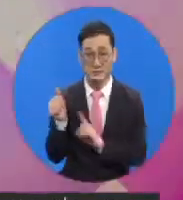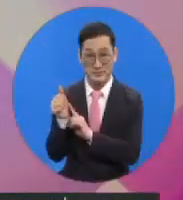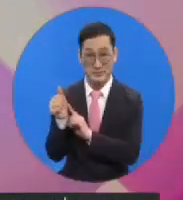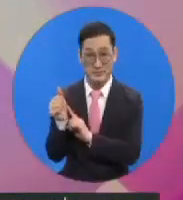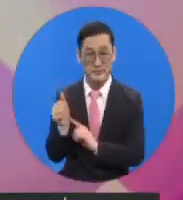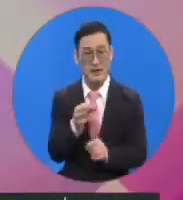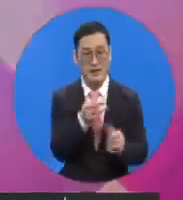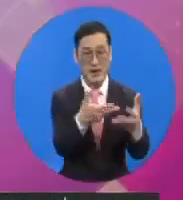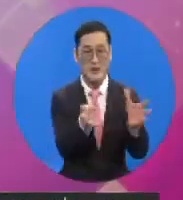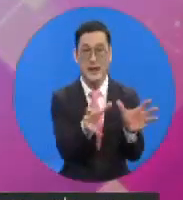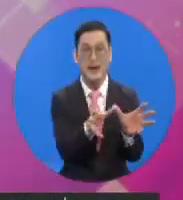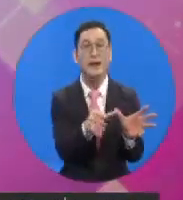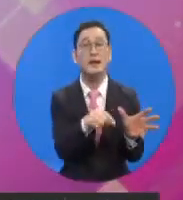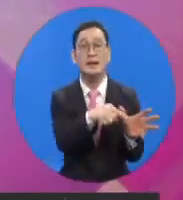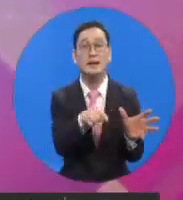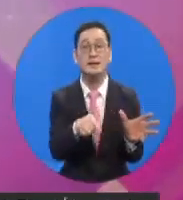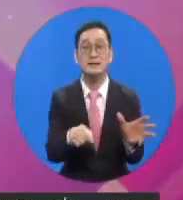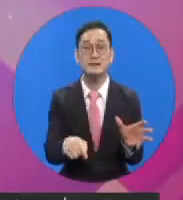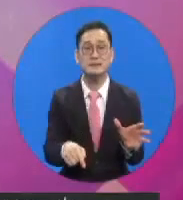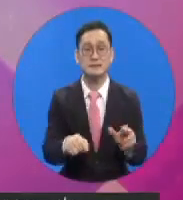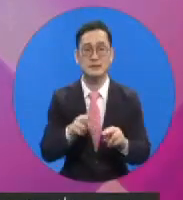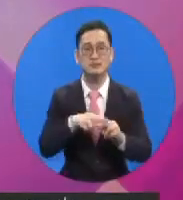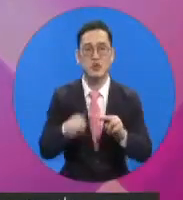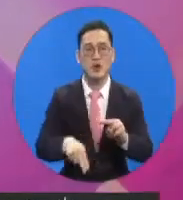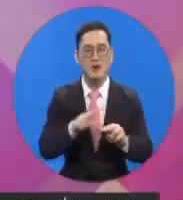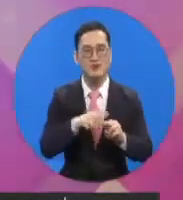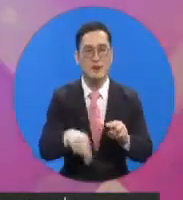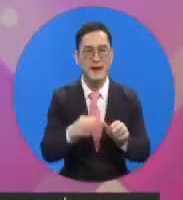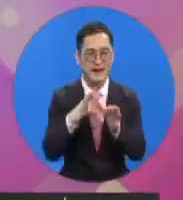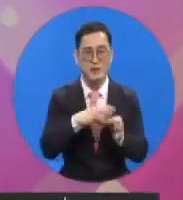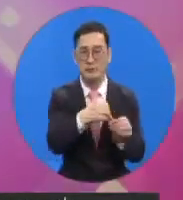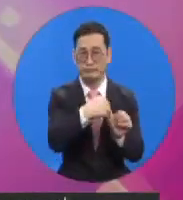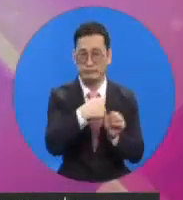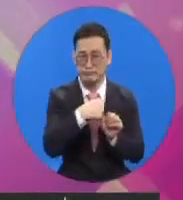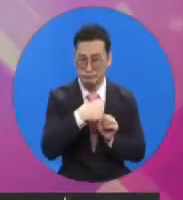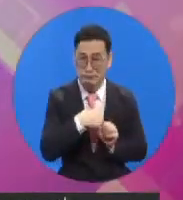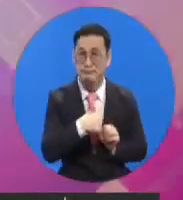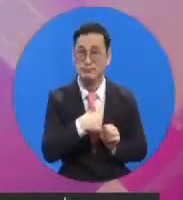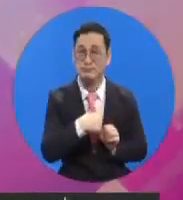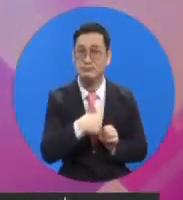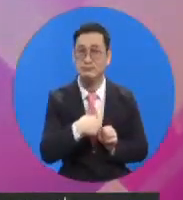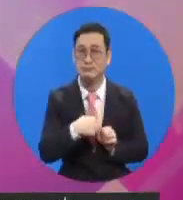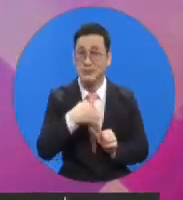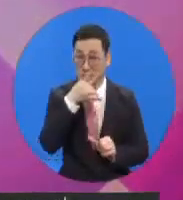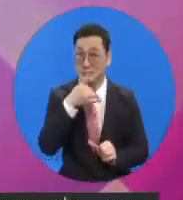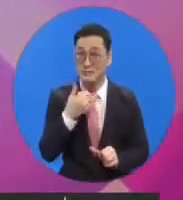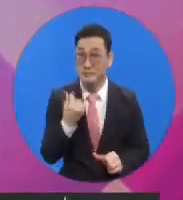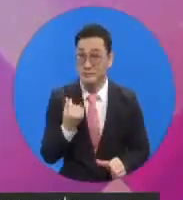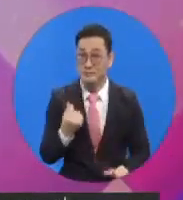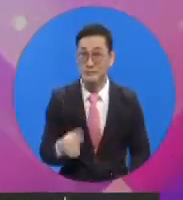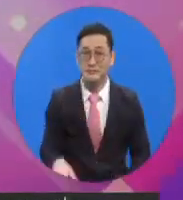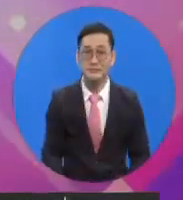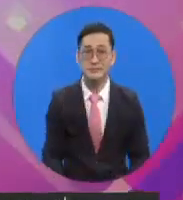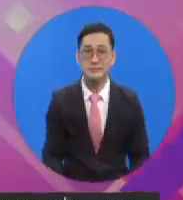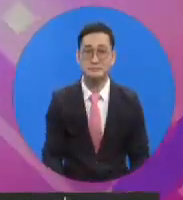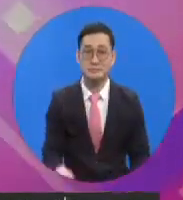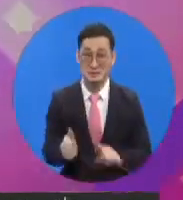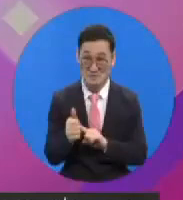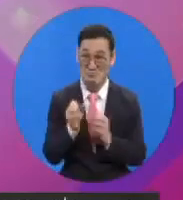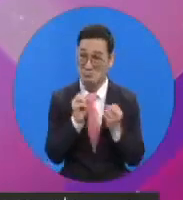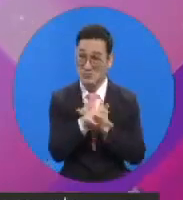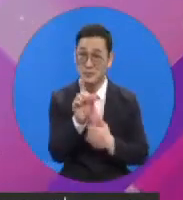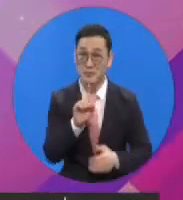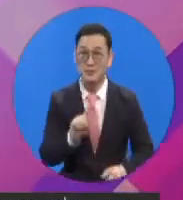인사들을 중심으로 총장 물러나라 라는 직접적인 압박도 사퇴 압박도 있었던 것이 사실인데 윤 총장